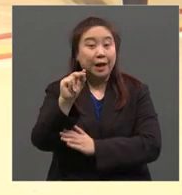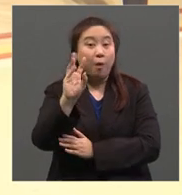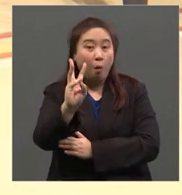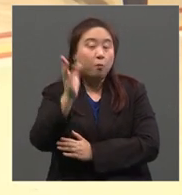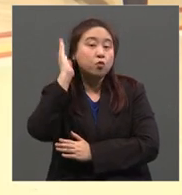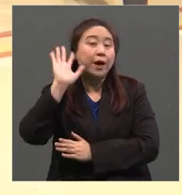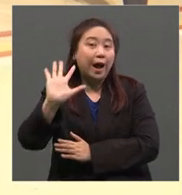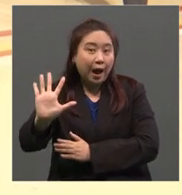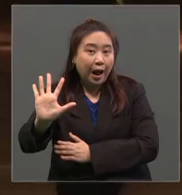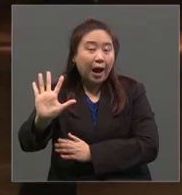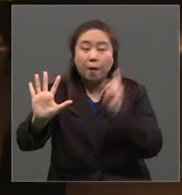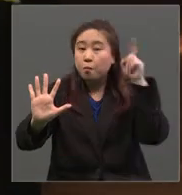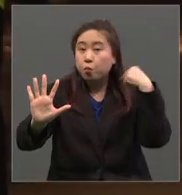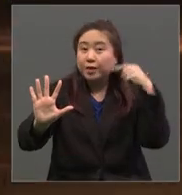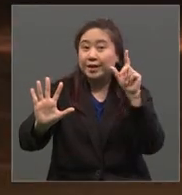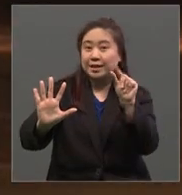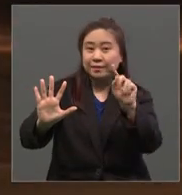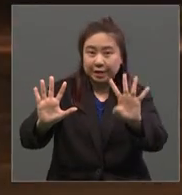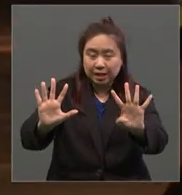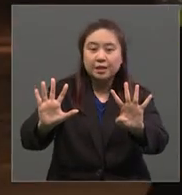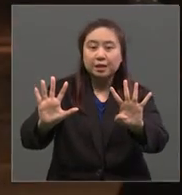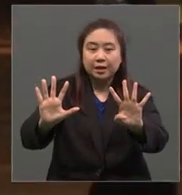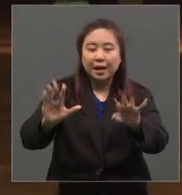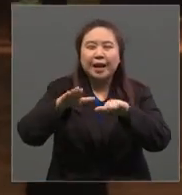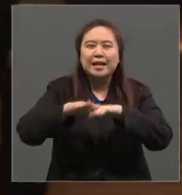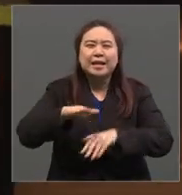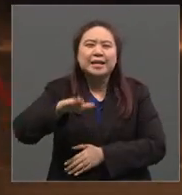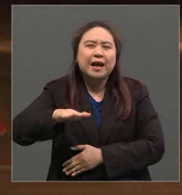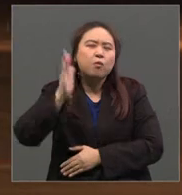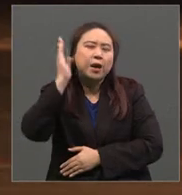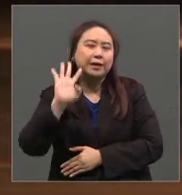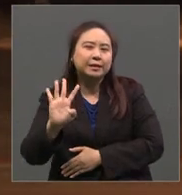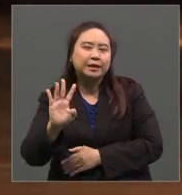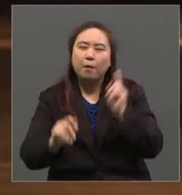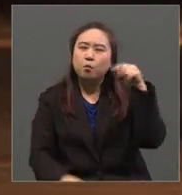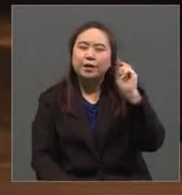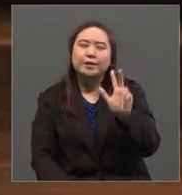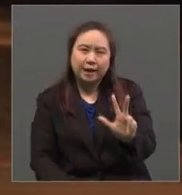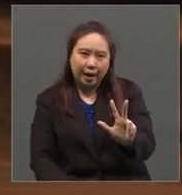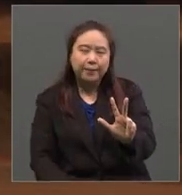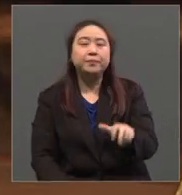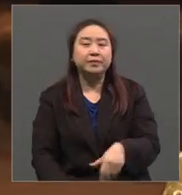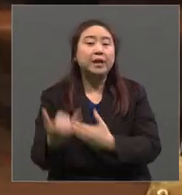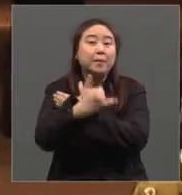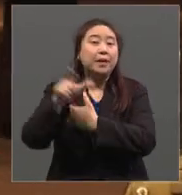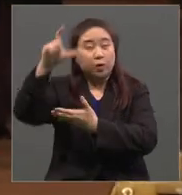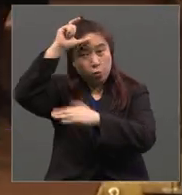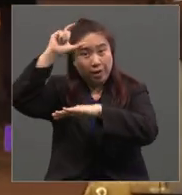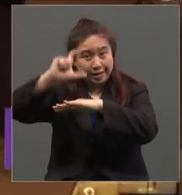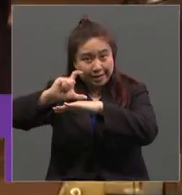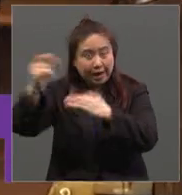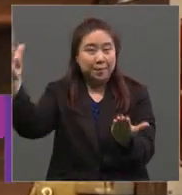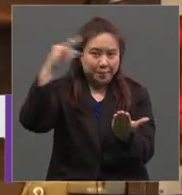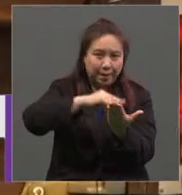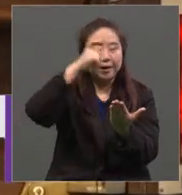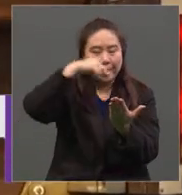นี้เป็นผู้ชาย5คนเป็นสุภาพสตรี24คนเด็กชาย4คนเด็กหญิง3คนครับเดินทางจากตุรกีมาถึงประเทศไท